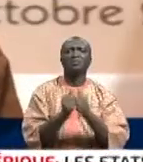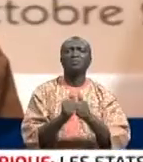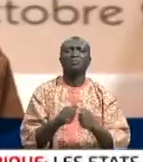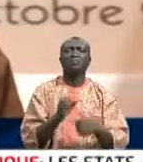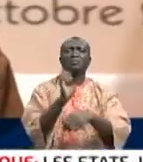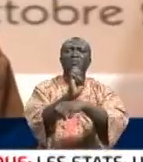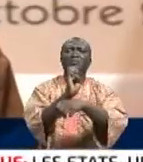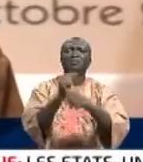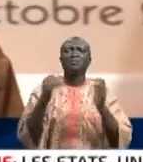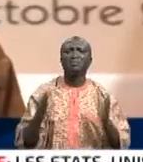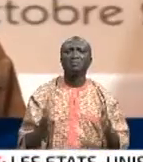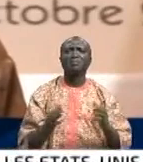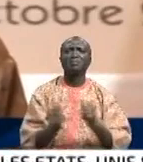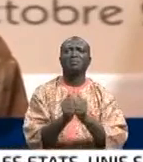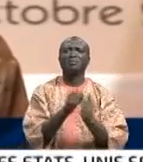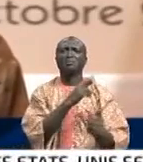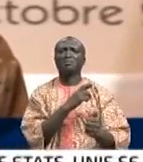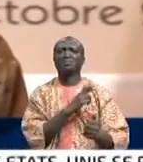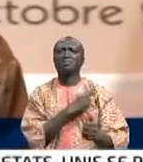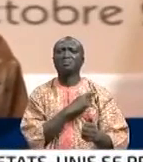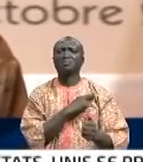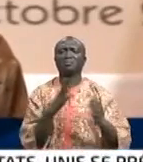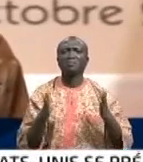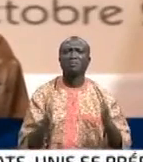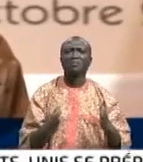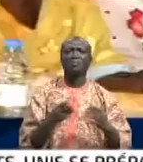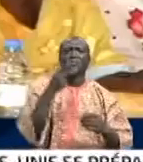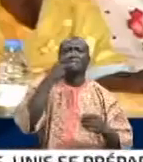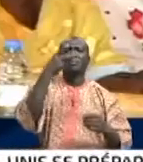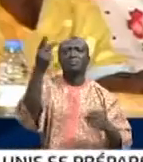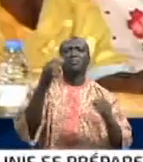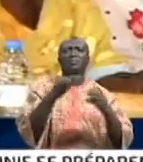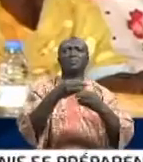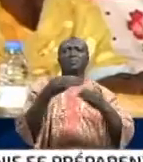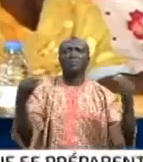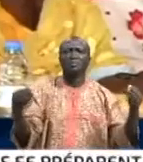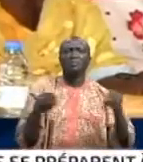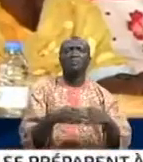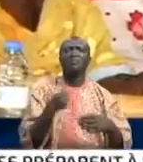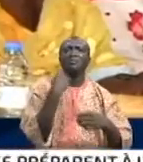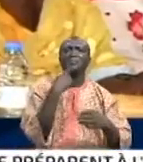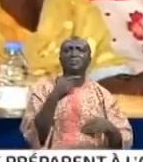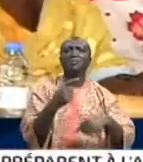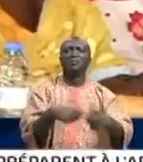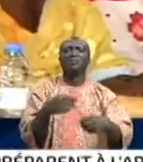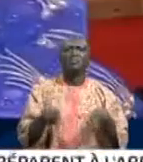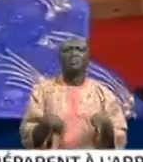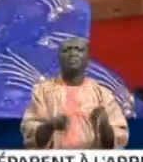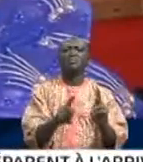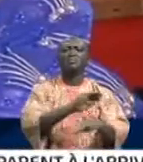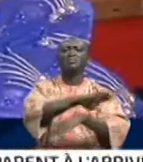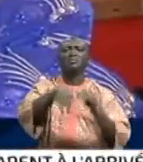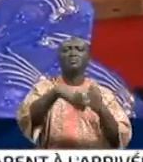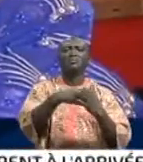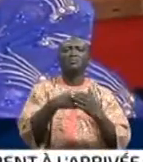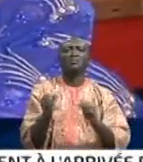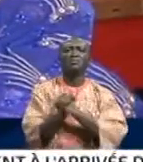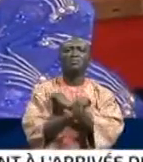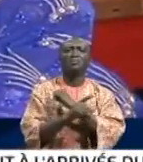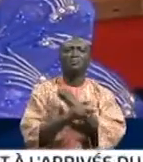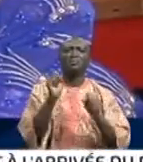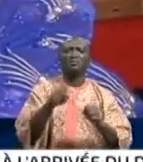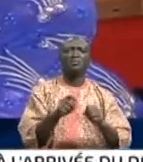avec les retraités pour lui proposer les mesures qui vont permettre à tous les Sénégalais qui doivent aller à la